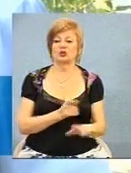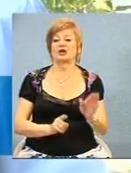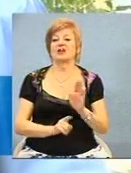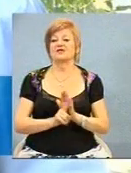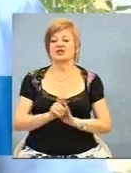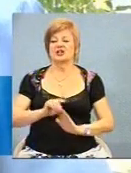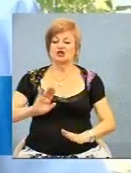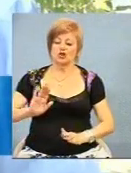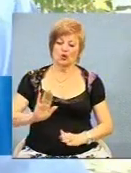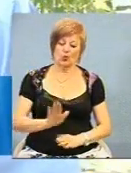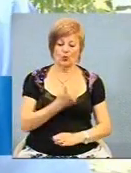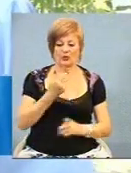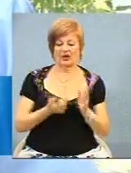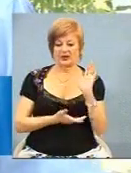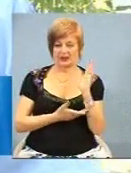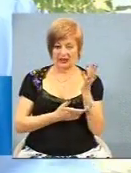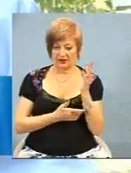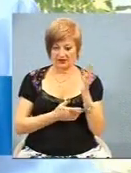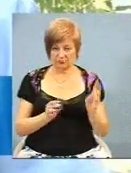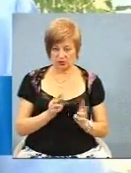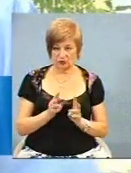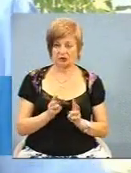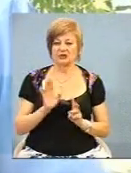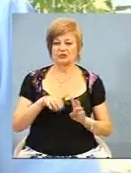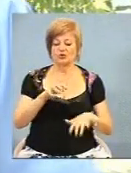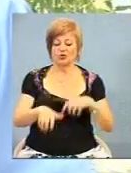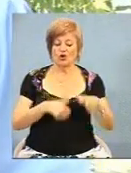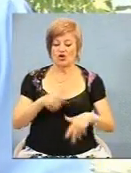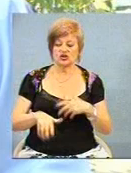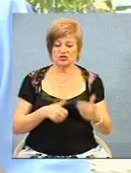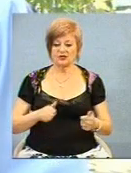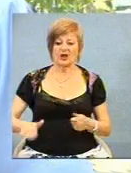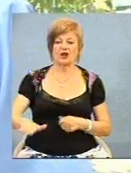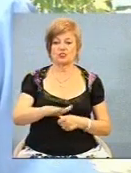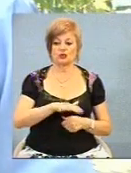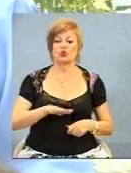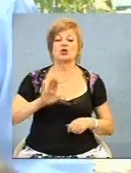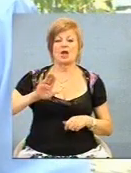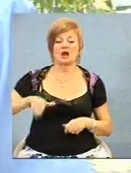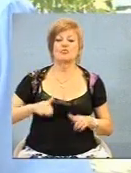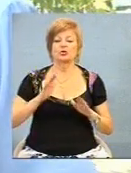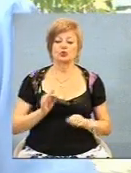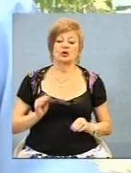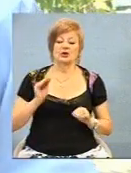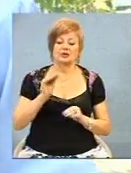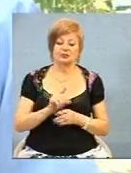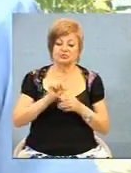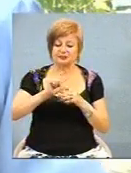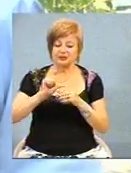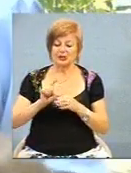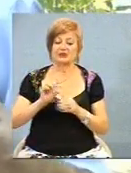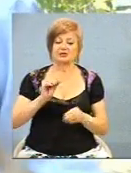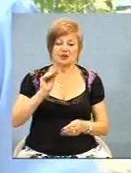треба срубити ці всі дерев'я, потім розкорчувати це все, треба площадь, і потім тільки виростити сіянці, посадити